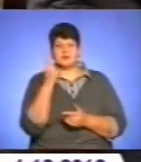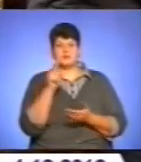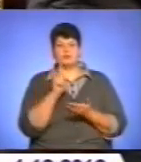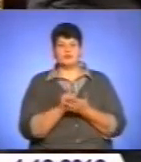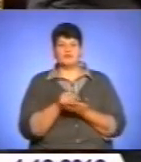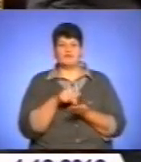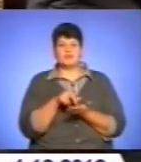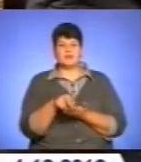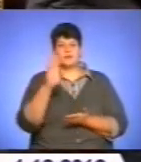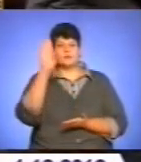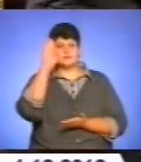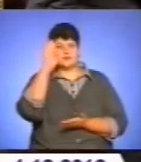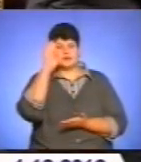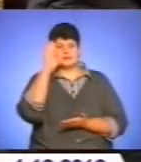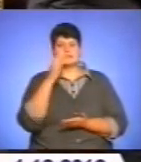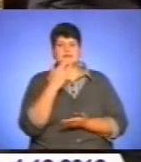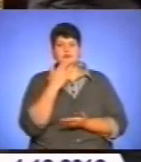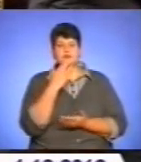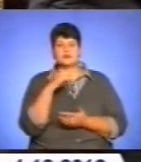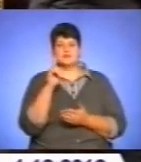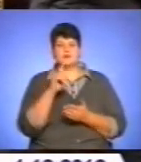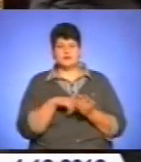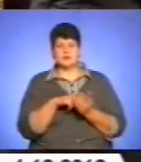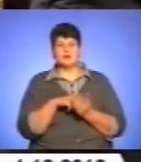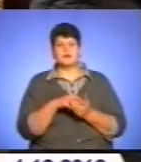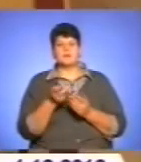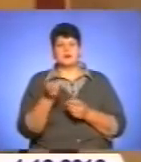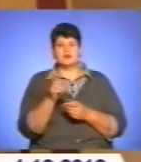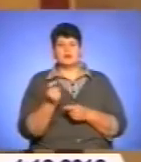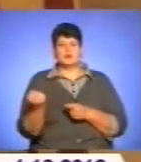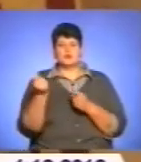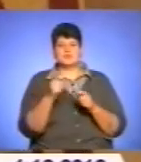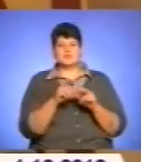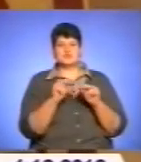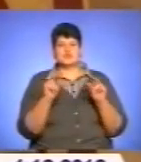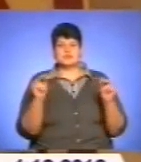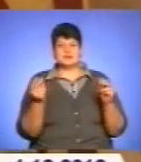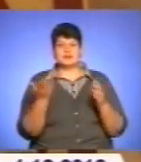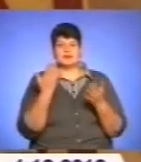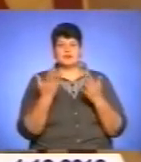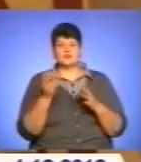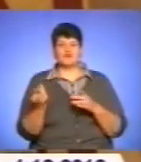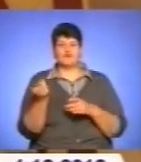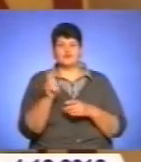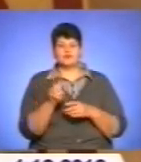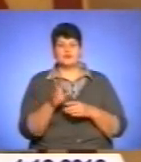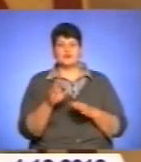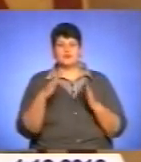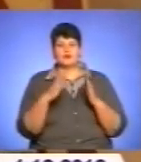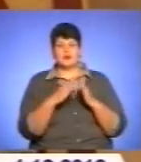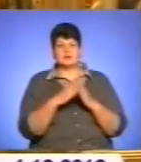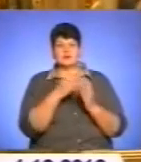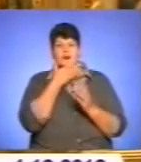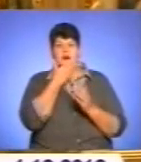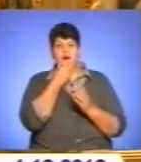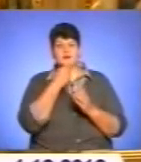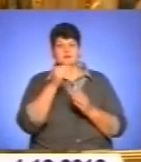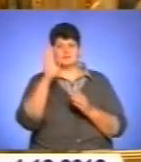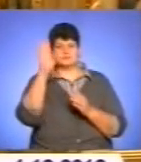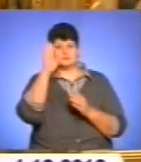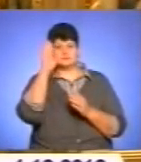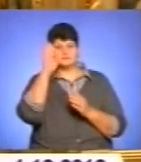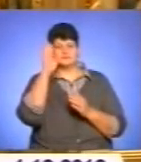чоловік. За народним віруванням, перший пализник приносить до хати щастя. Якщо до хати увійшов гарний молодий чоловік, а до того ще й з грішми,